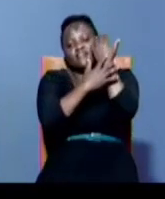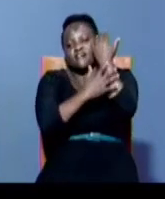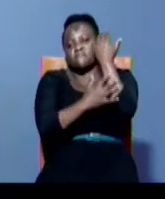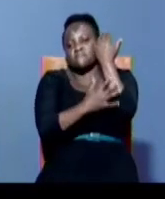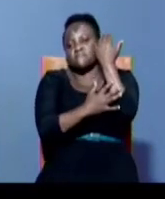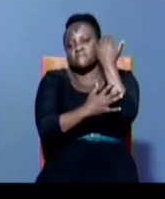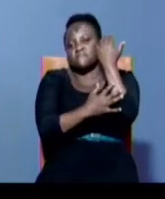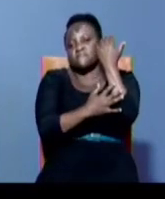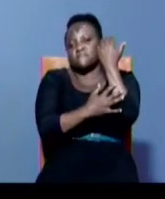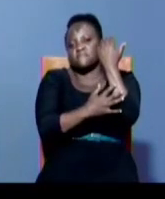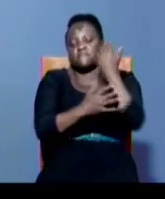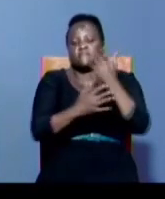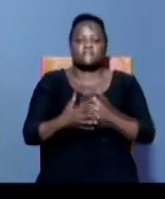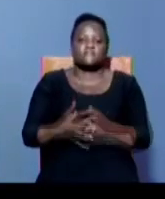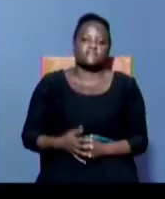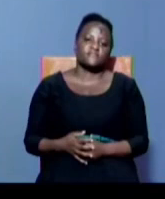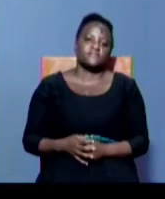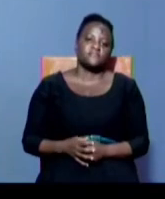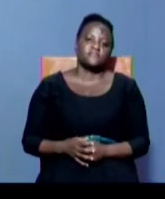Narudia.